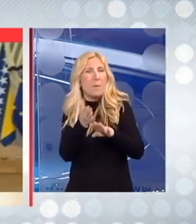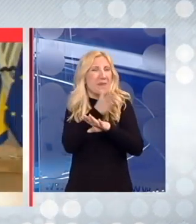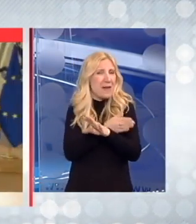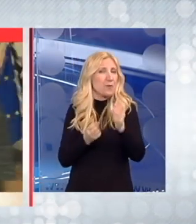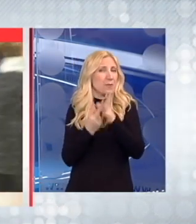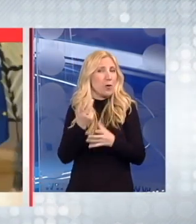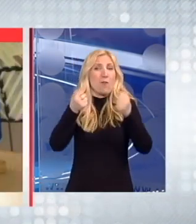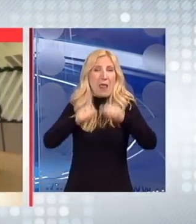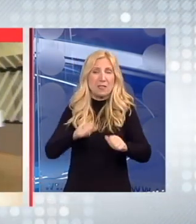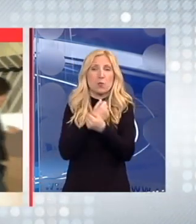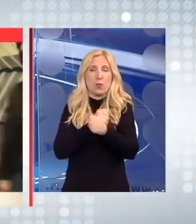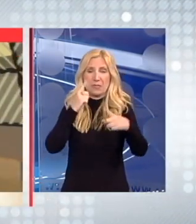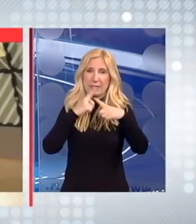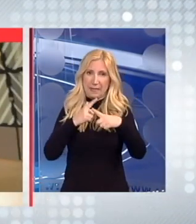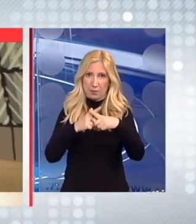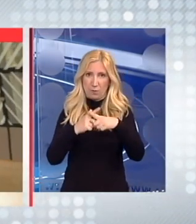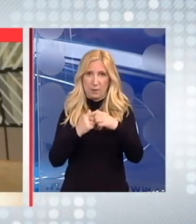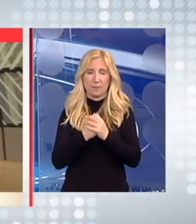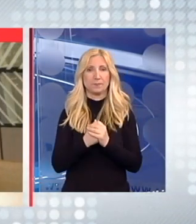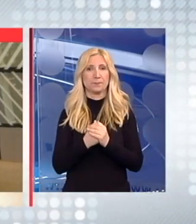formiraju vlast u Bosni i Hercegovini.